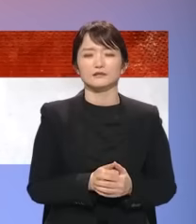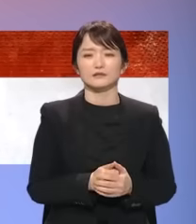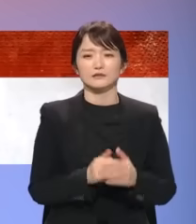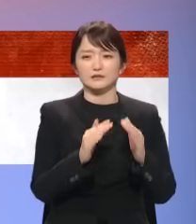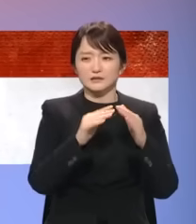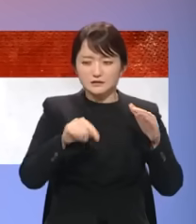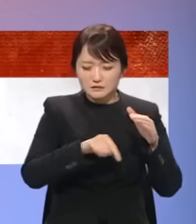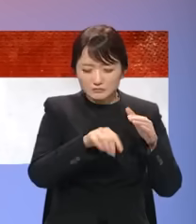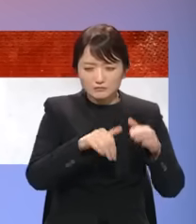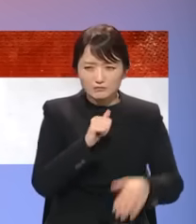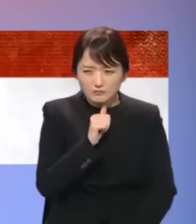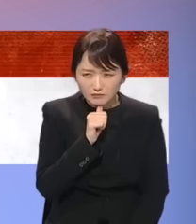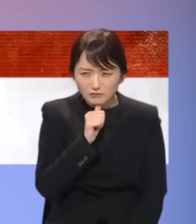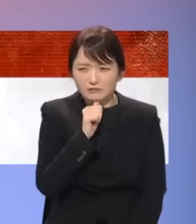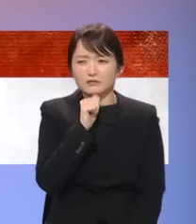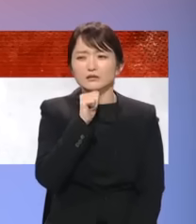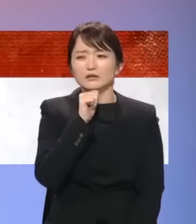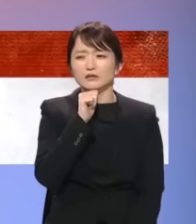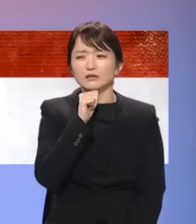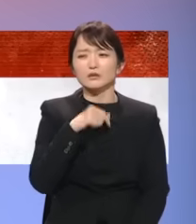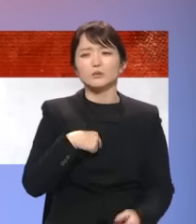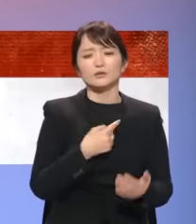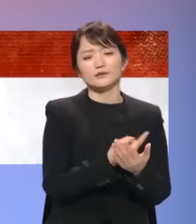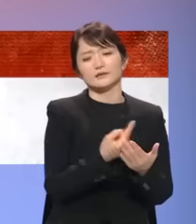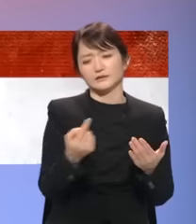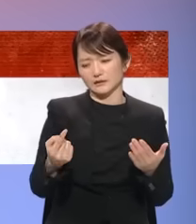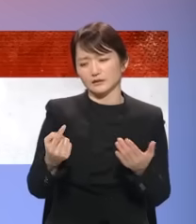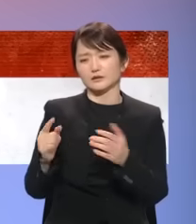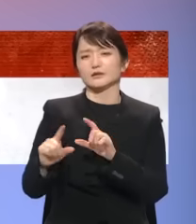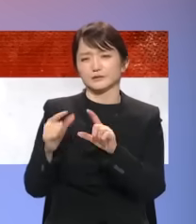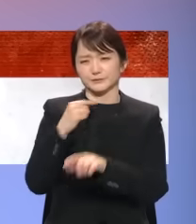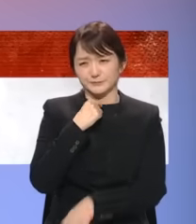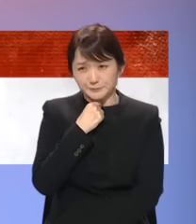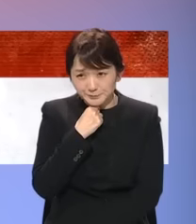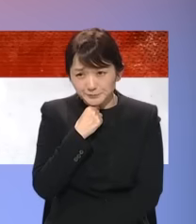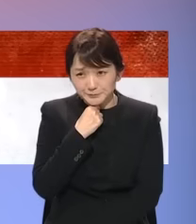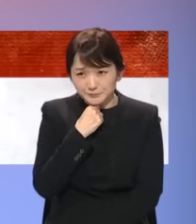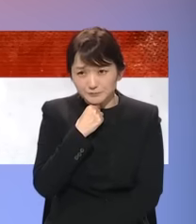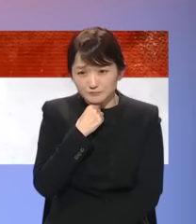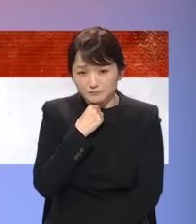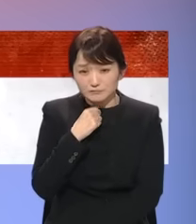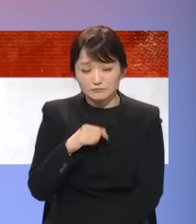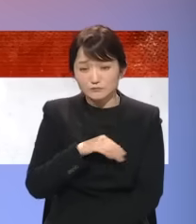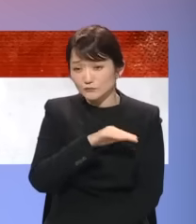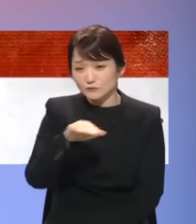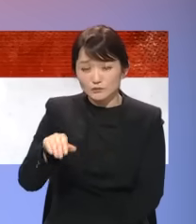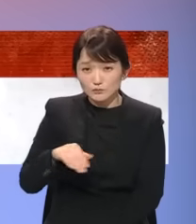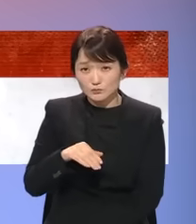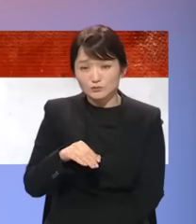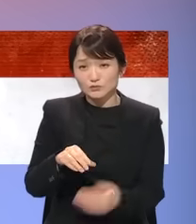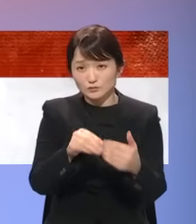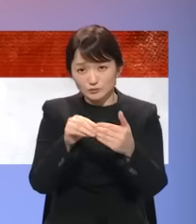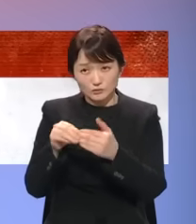집안이 너무 가난해서 혼자 따로 살고 싶어했다 근 그 네들이거다